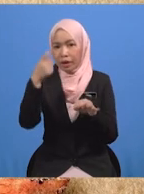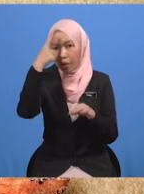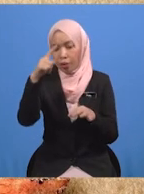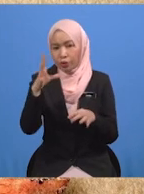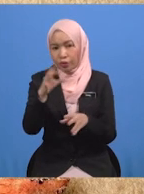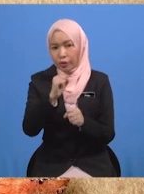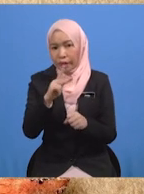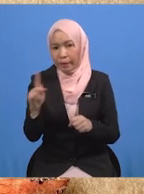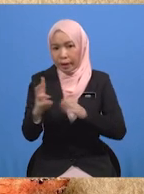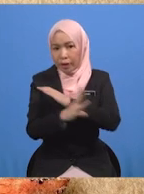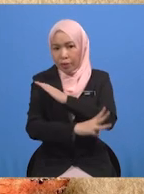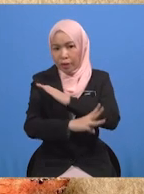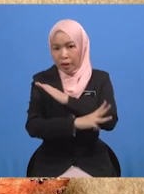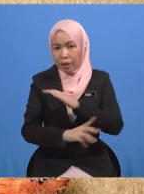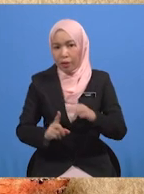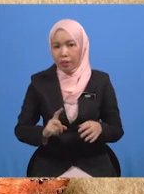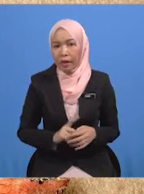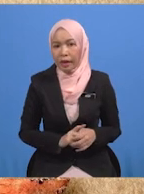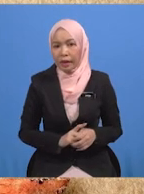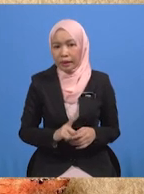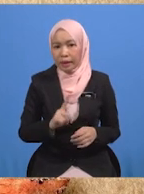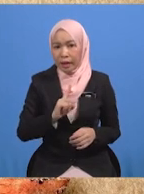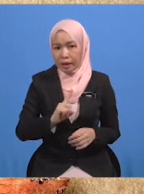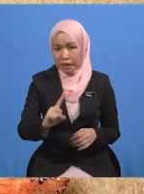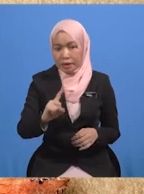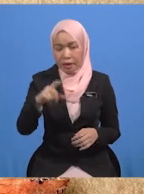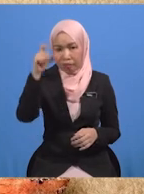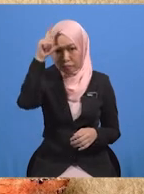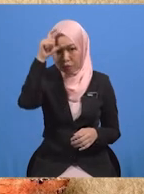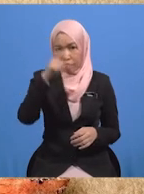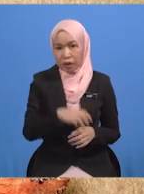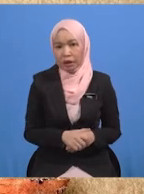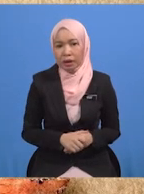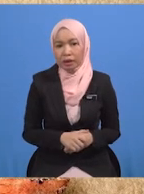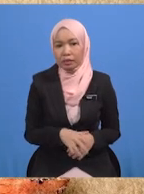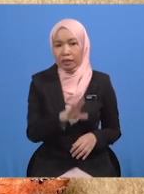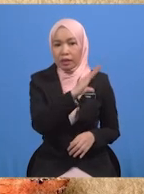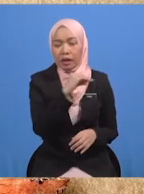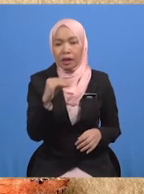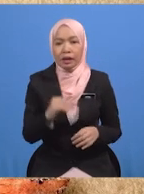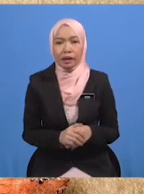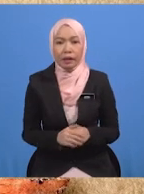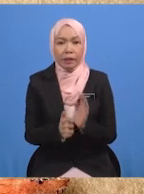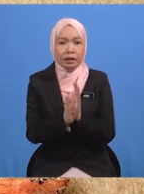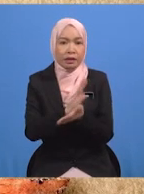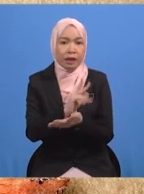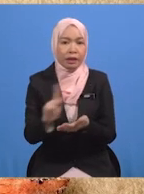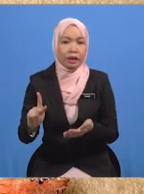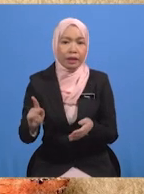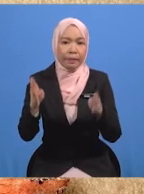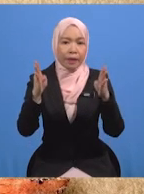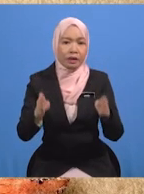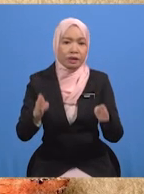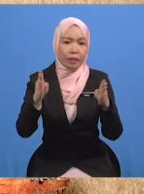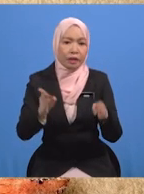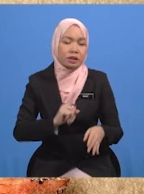menguasai wilayah-wilayah kerajaan Turki Uthmaniyah. Rentetan daripada itu telah menyebabkan bangsa-bangsa yang